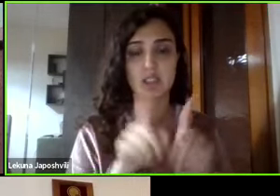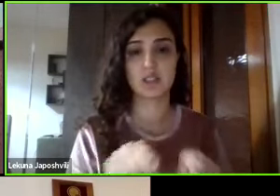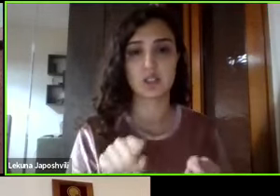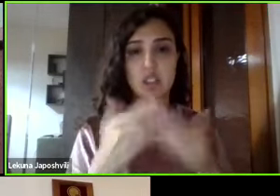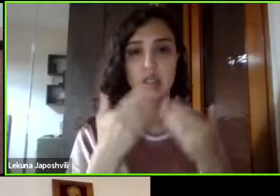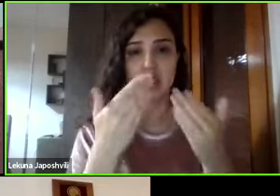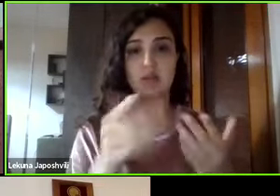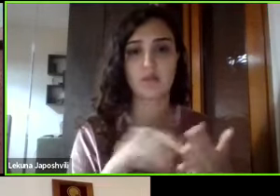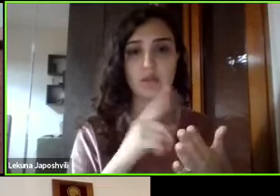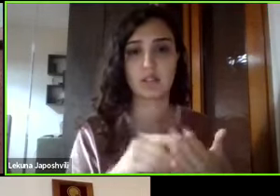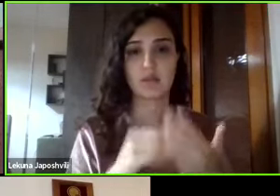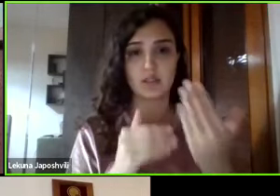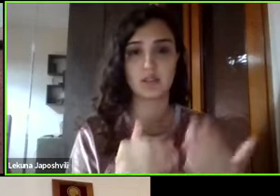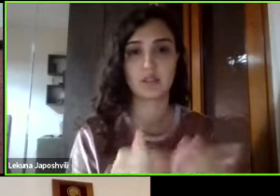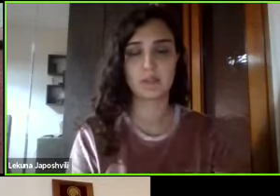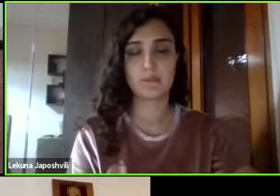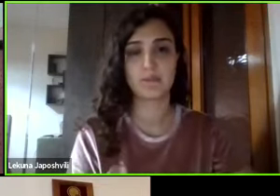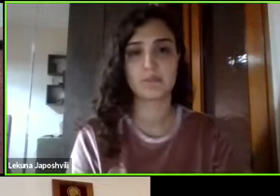შეკითხვა თქვენთან.